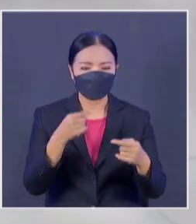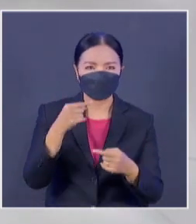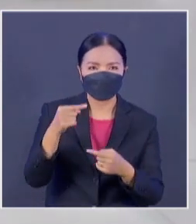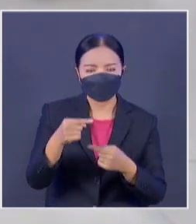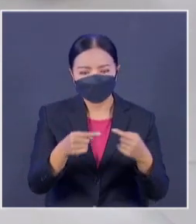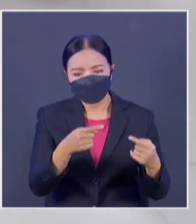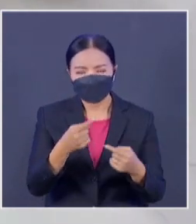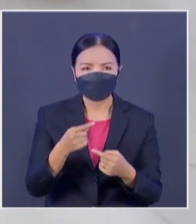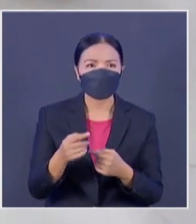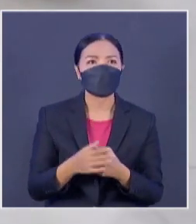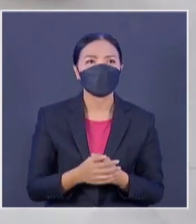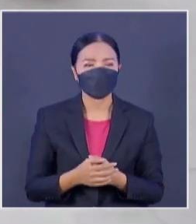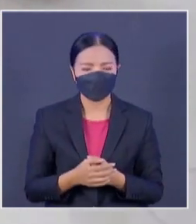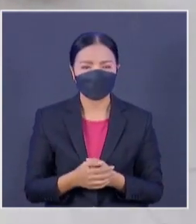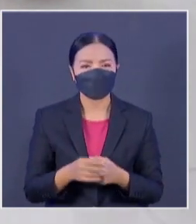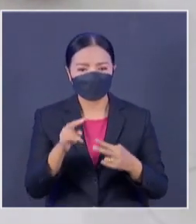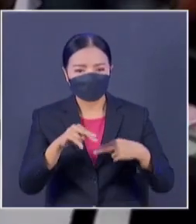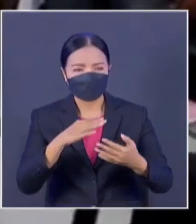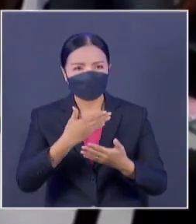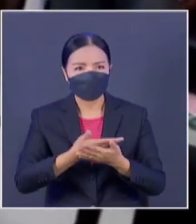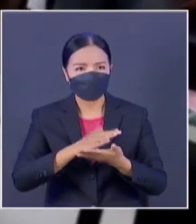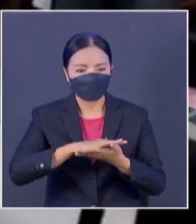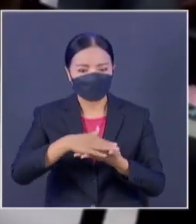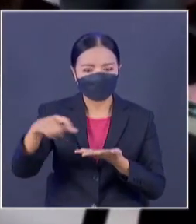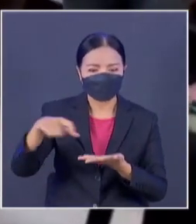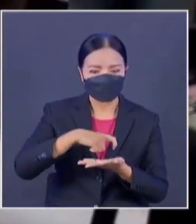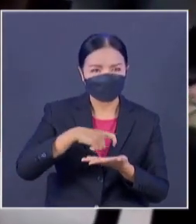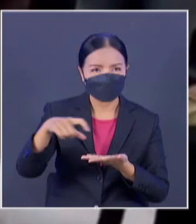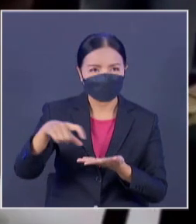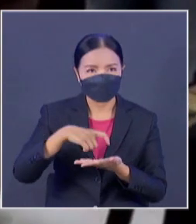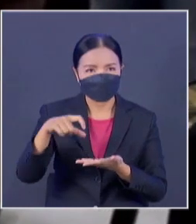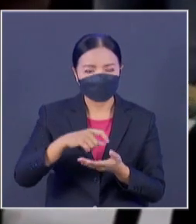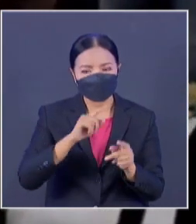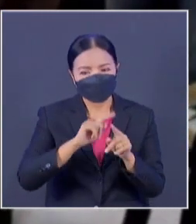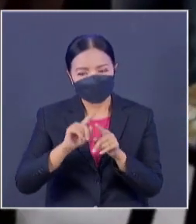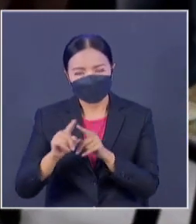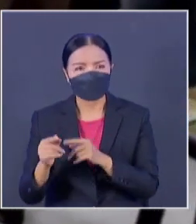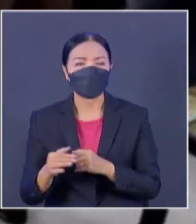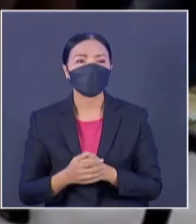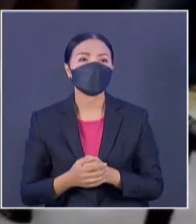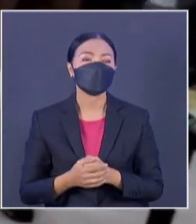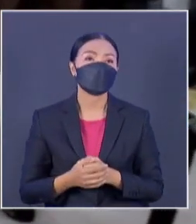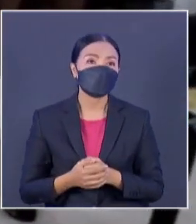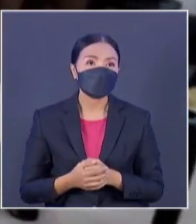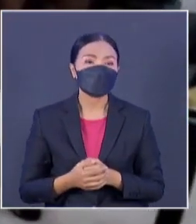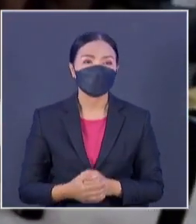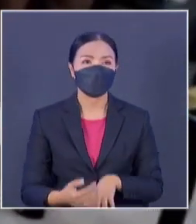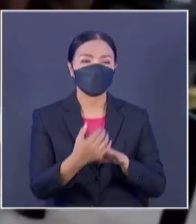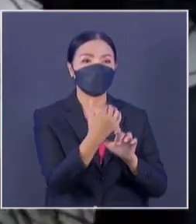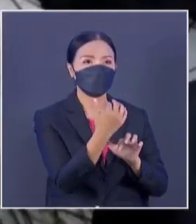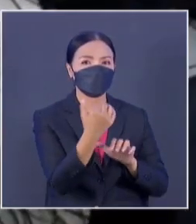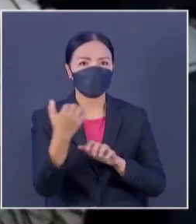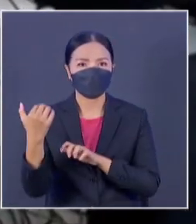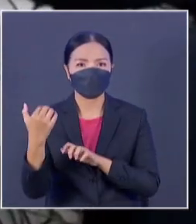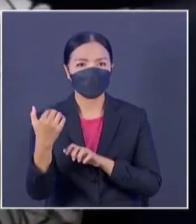าและดูแลบัญชีการรับการจ่ายเงินของลูกค้าผ่านทางช่องทางต่างๆแล้วก็ทำการยึดเครื่องคอมพิวเตอร์